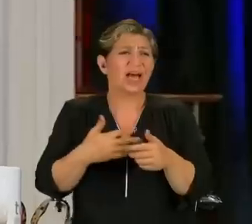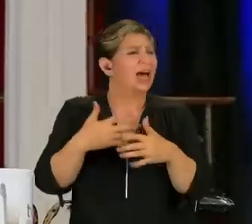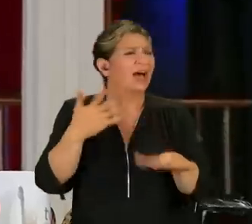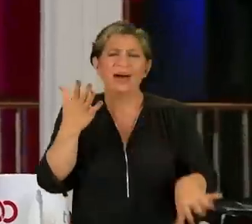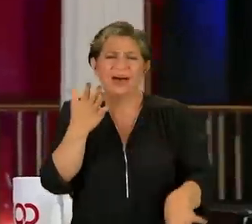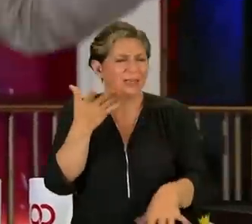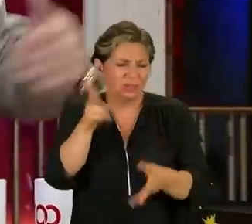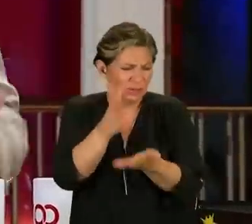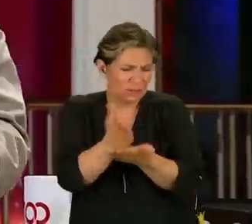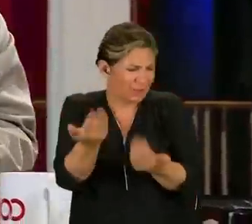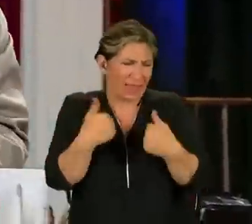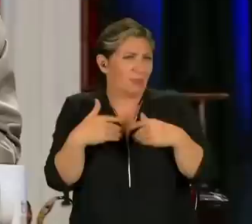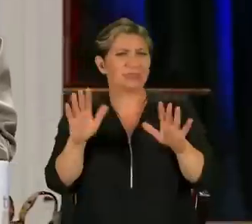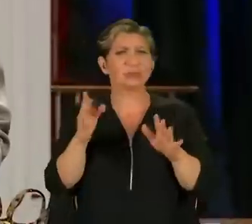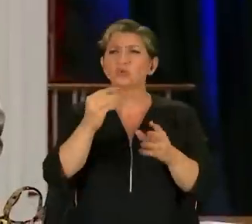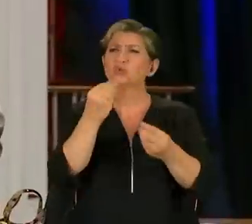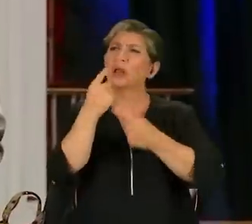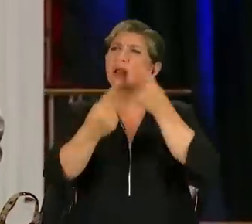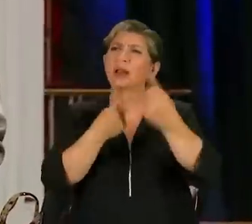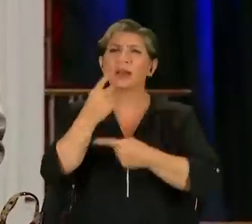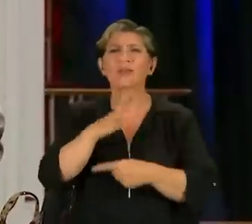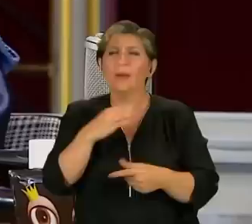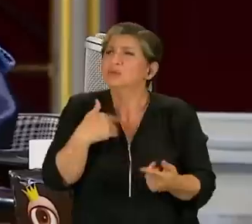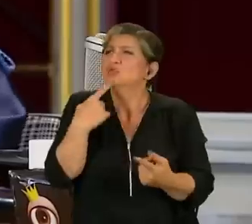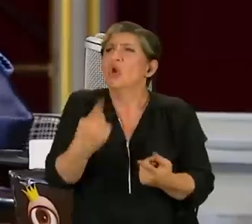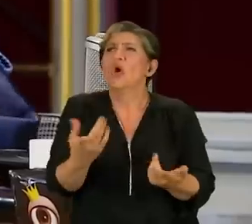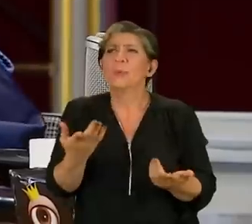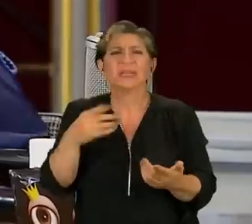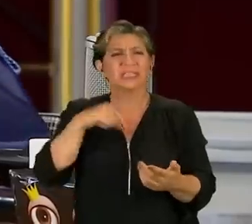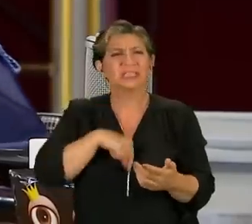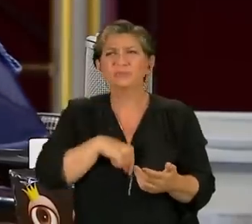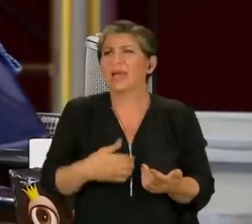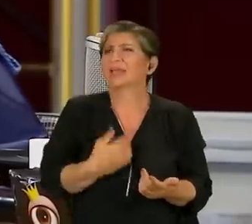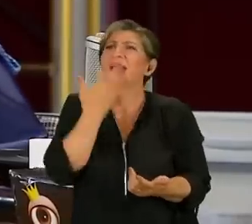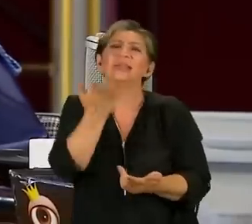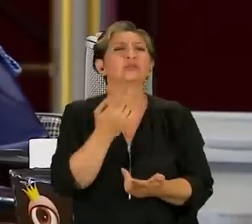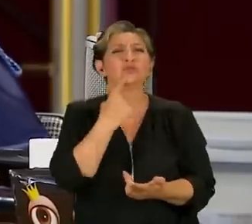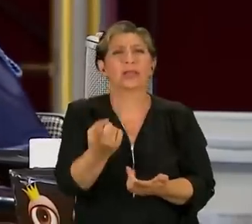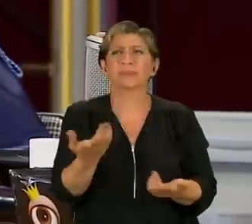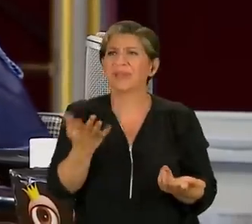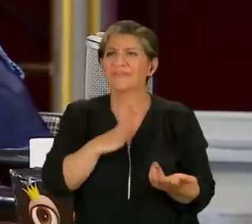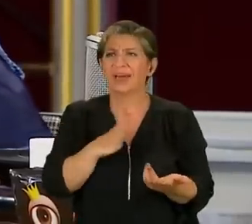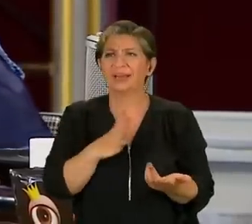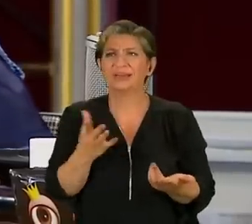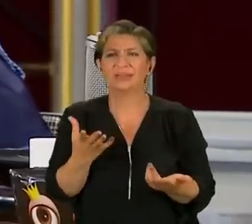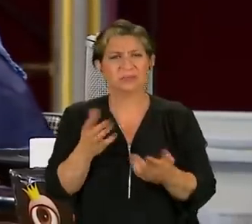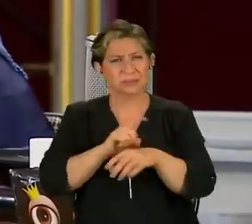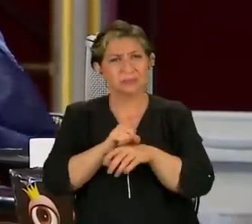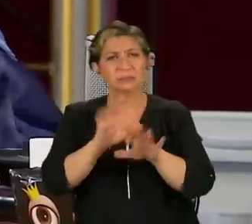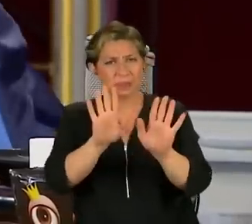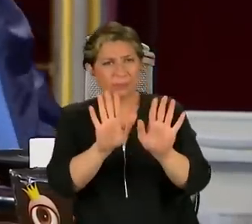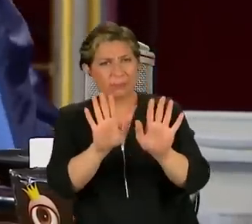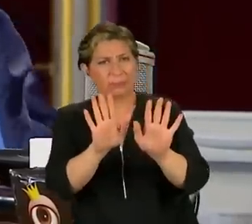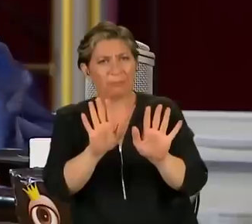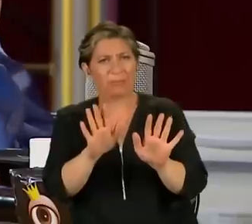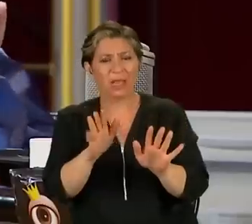Ah cenazeme gelmesin. Böyle bunları çok söylüyorsun bunları. Ay söylüyorum. İçimden geldi söyledim. Ne var? Tamam kızma tamam peki. Of,